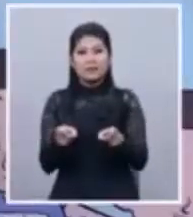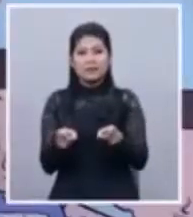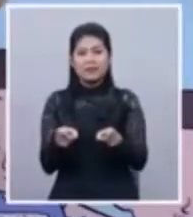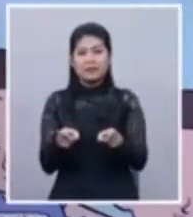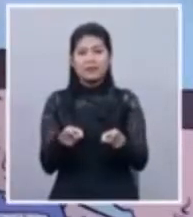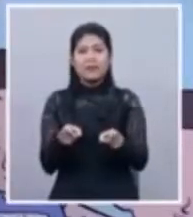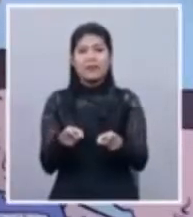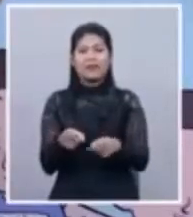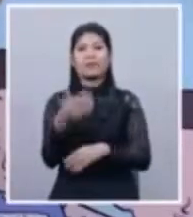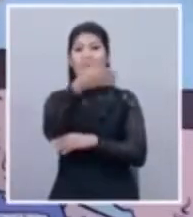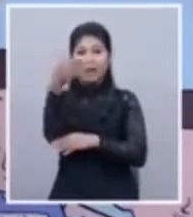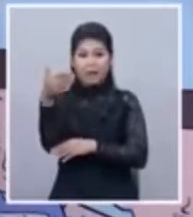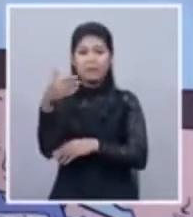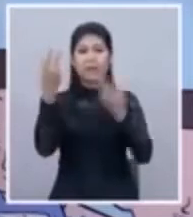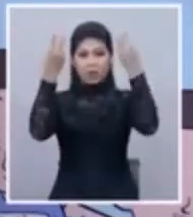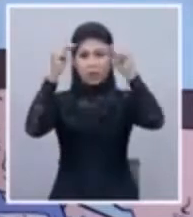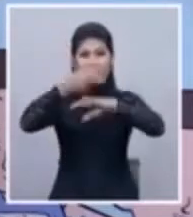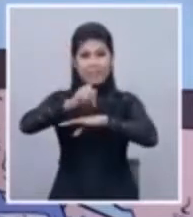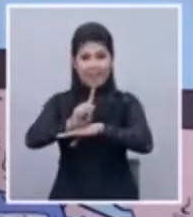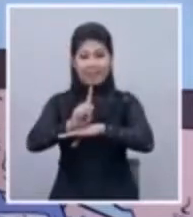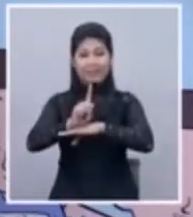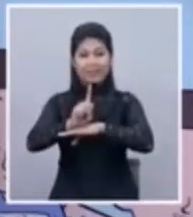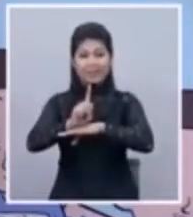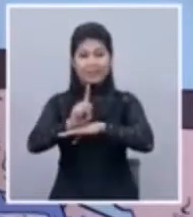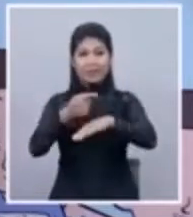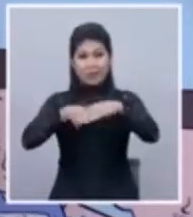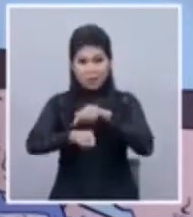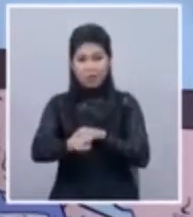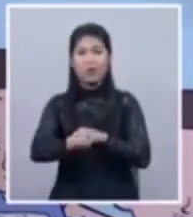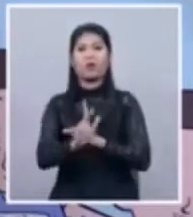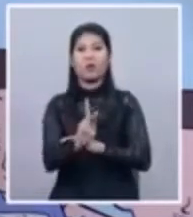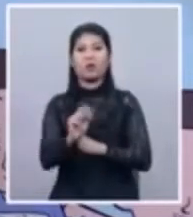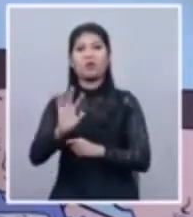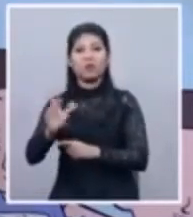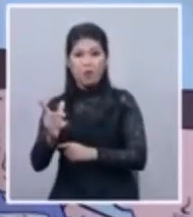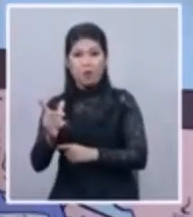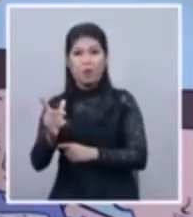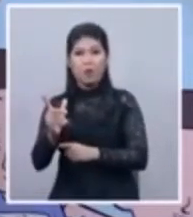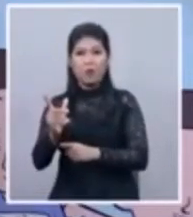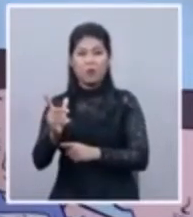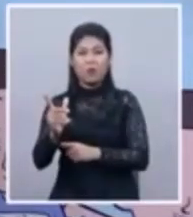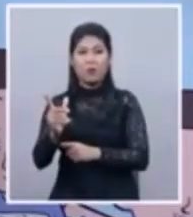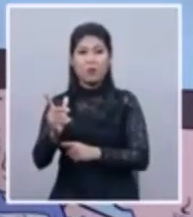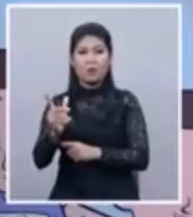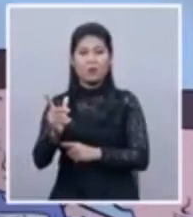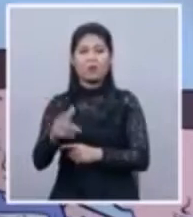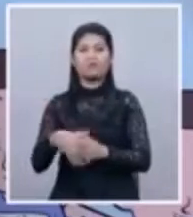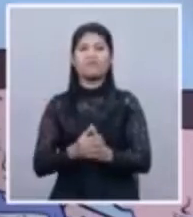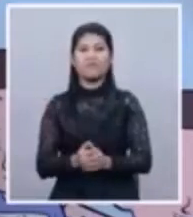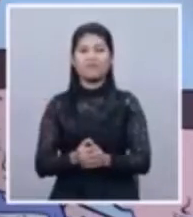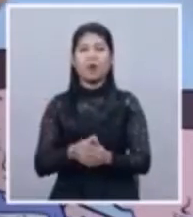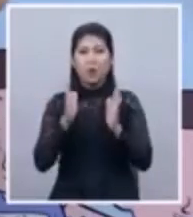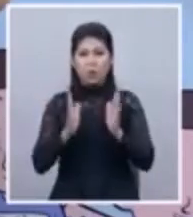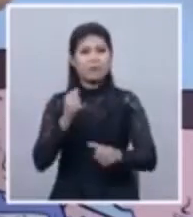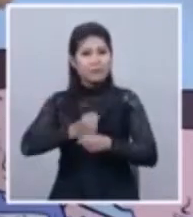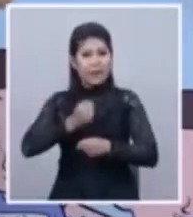ระดับชาติก็มีท่านนายกเป็นประธานนะกนช.คณะกรรมการนโยบายน้ำแห่งชาติส่วนผู้ที่จะขับเคลื่อนจ